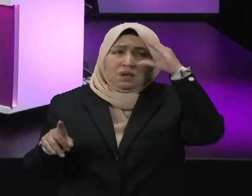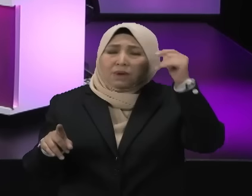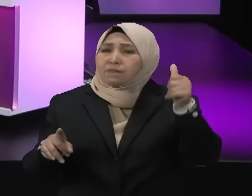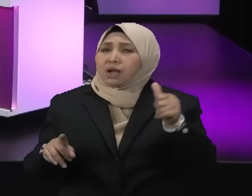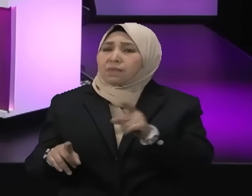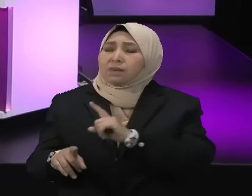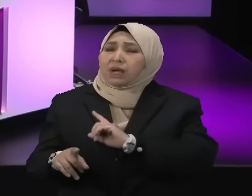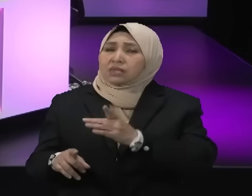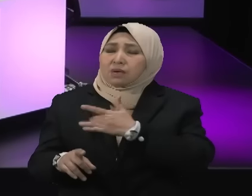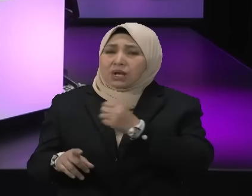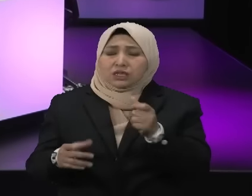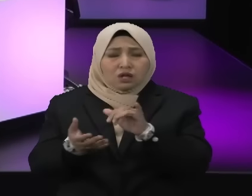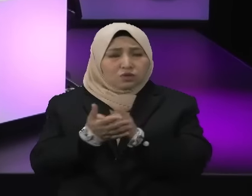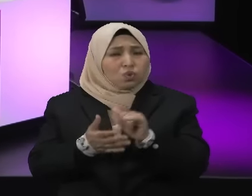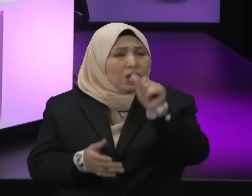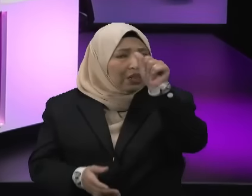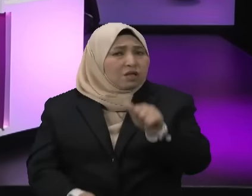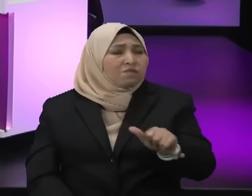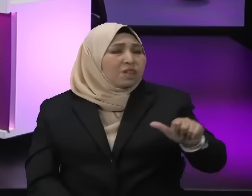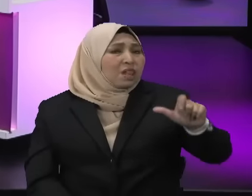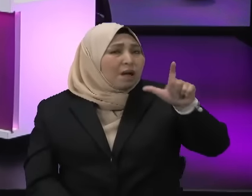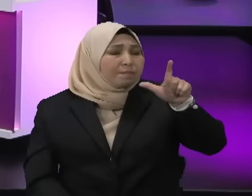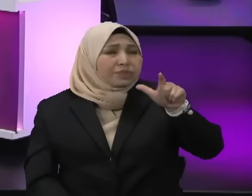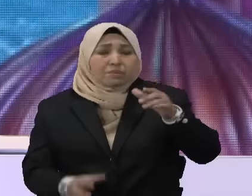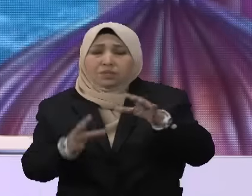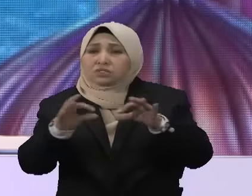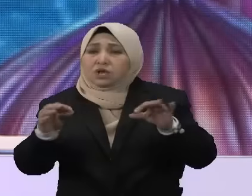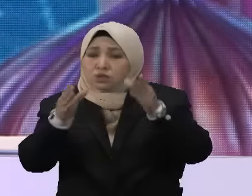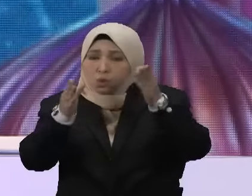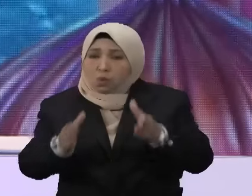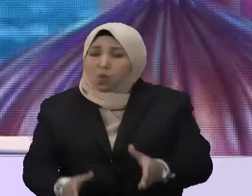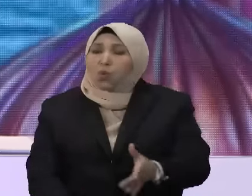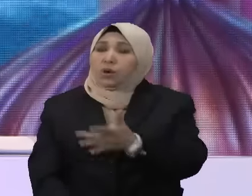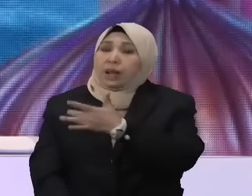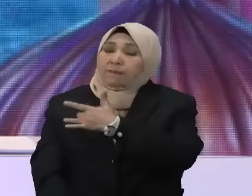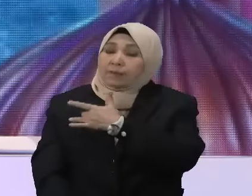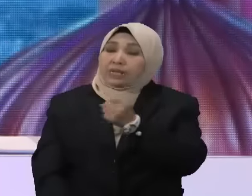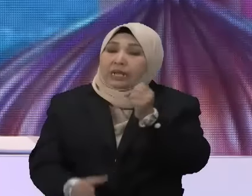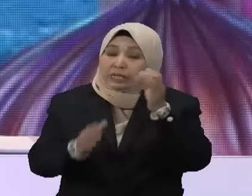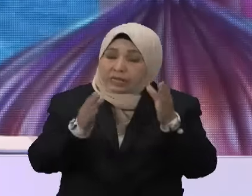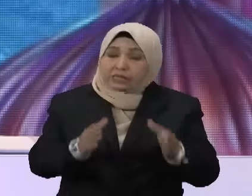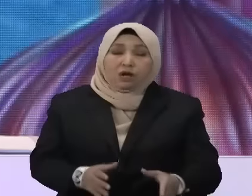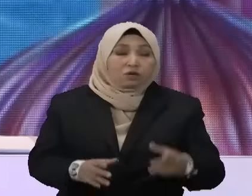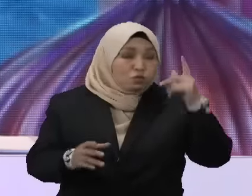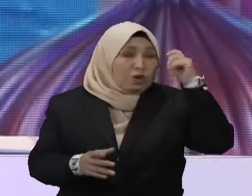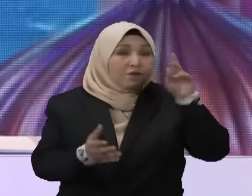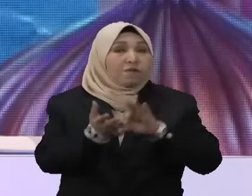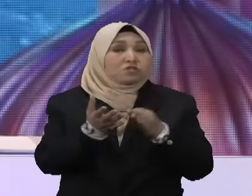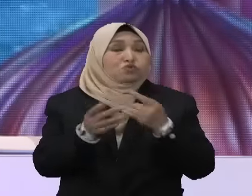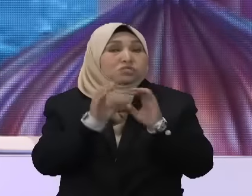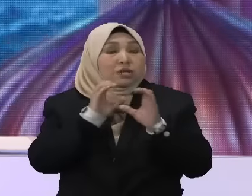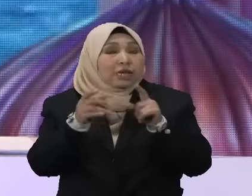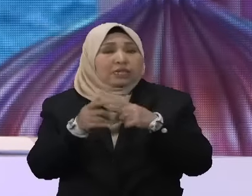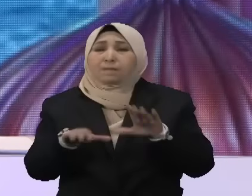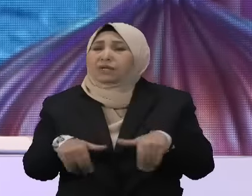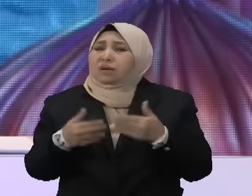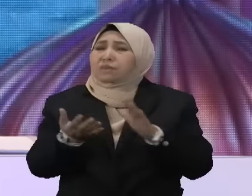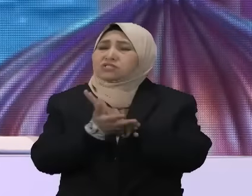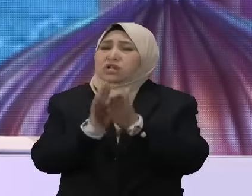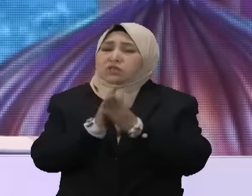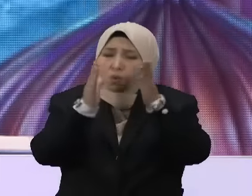lam kat situ, itu dah menunjukkan bahawasanya kita bercerita tentang orang mukmin yang ideal, pak kata Tuan Fazrul tadi. Jadi macam mana untuk menjadi